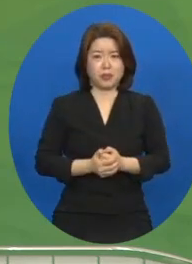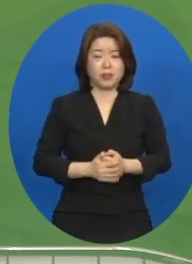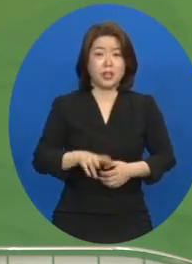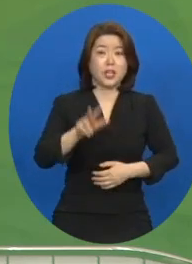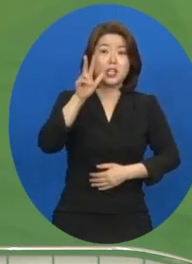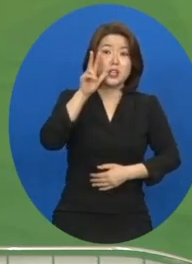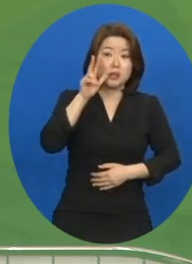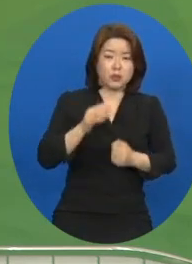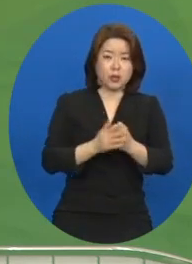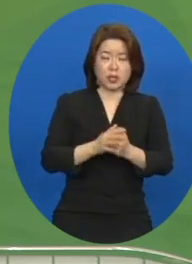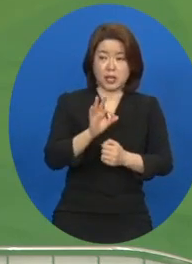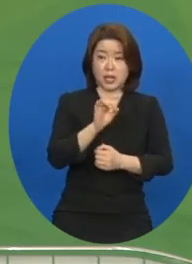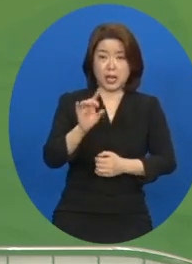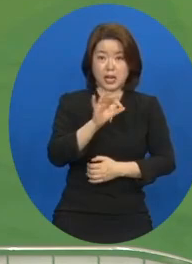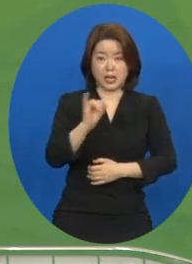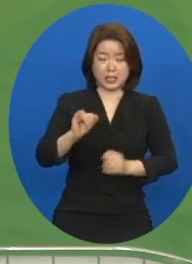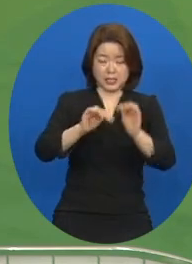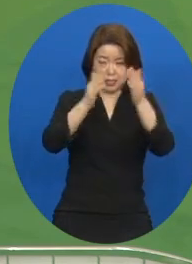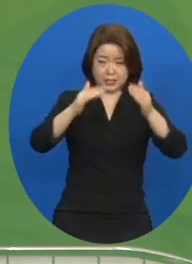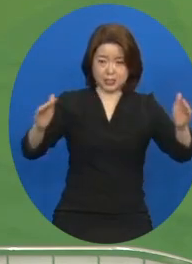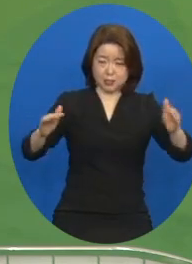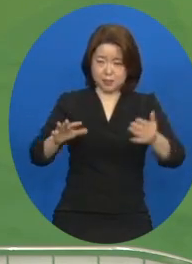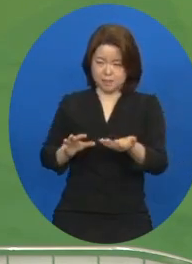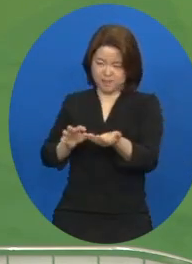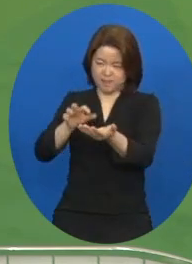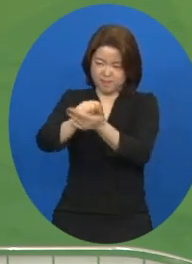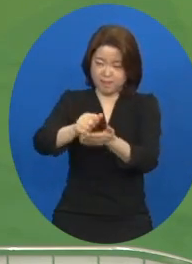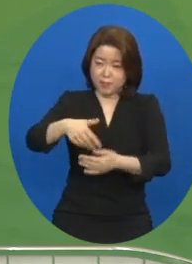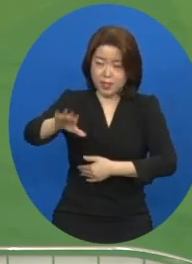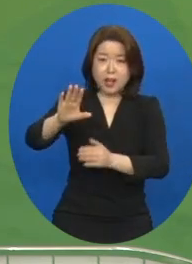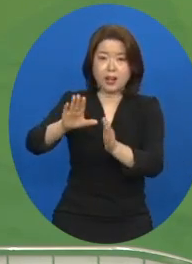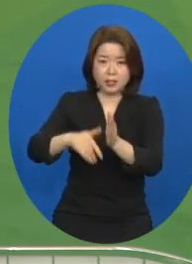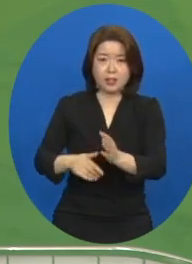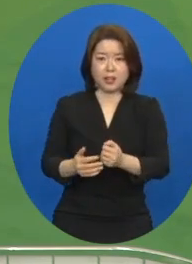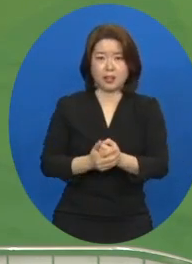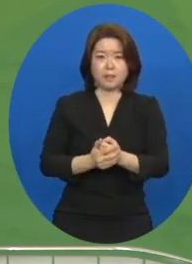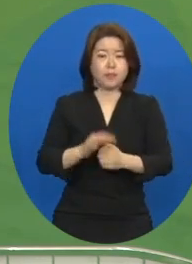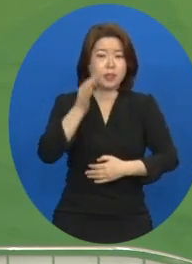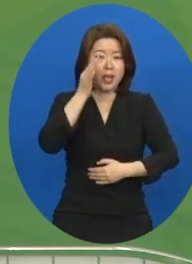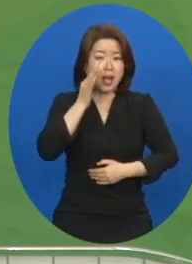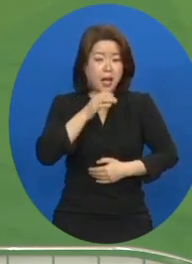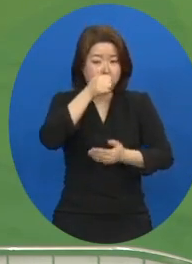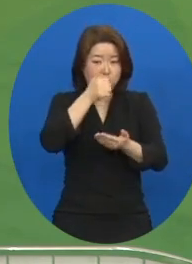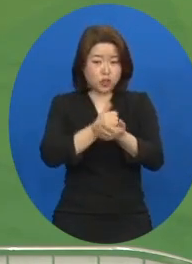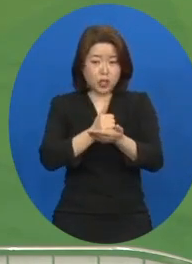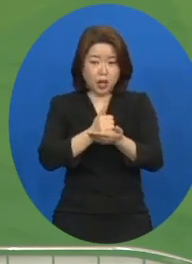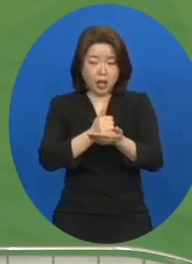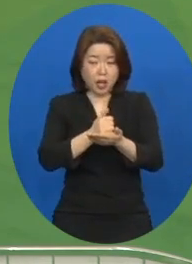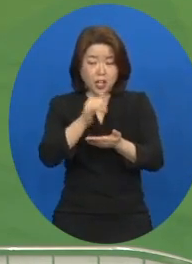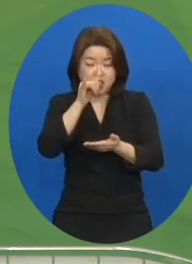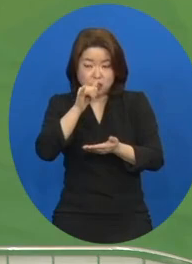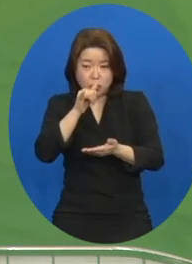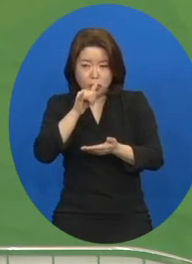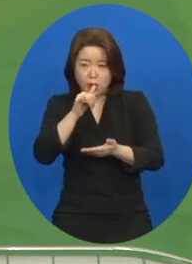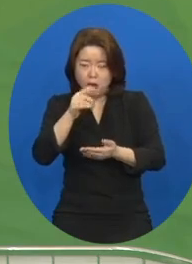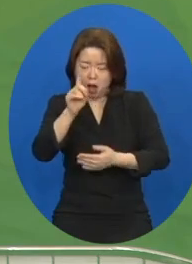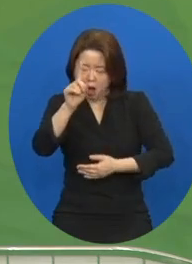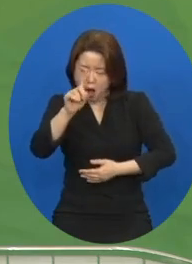여호수아가 아이성으로 쳐들어 들어갈 때 그는 아간이 지은 죄가 있을 줄 꿈에도 몰랐습니다.